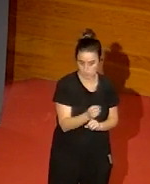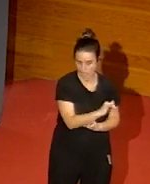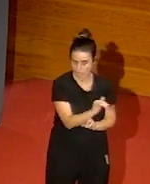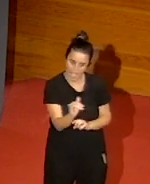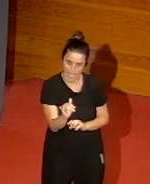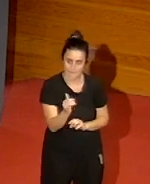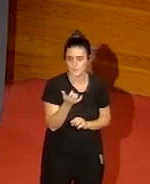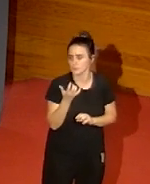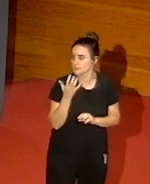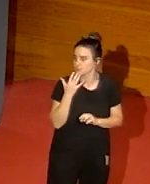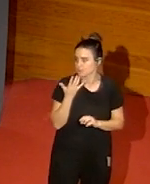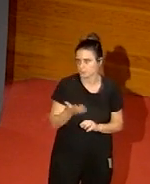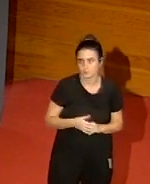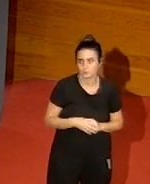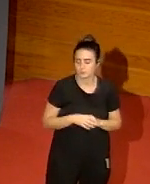Ez dakit, hor badaude